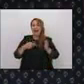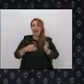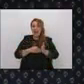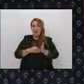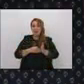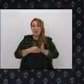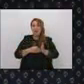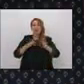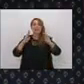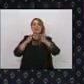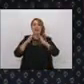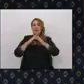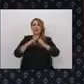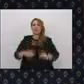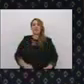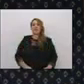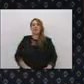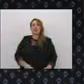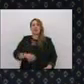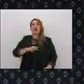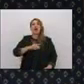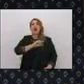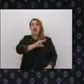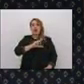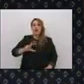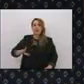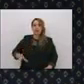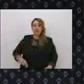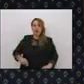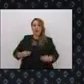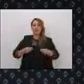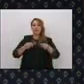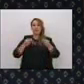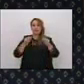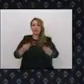432,725 سكن. عدد المحلات المتنازل عنها